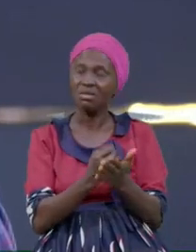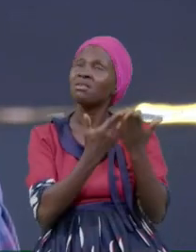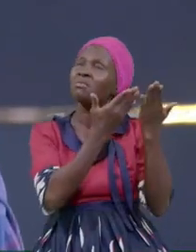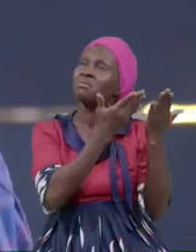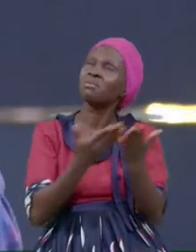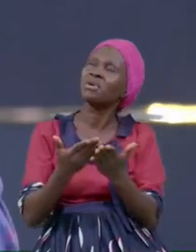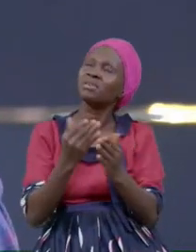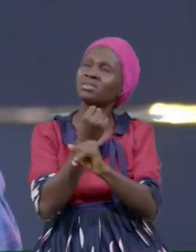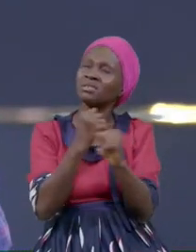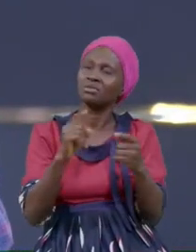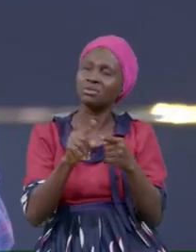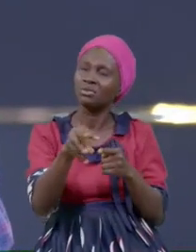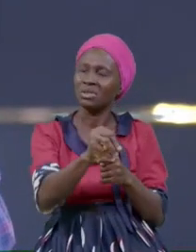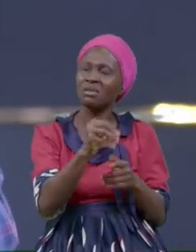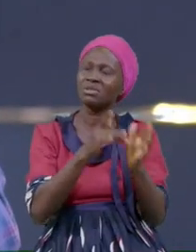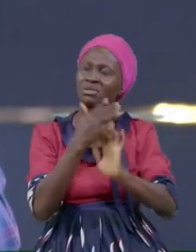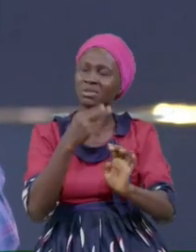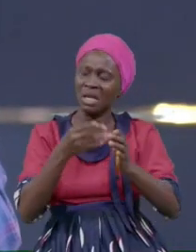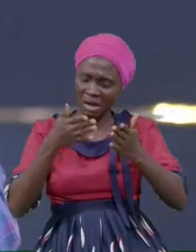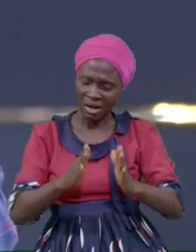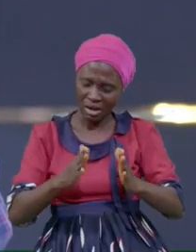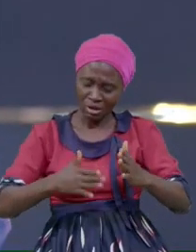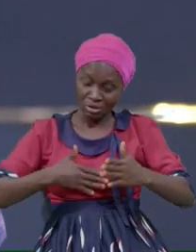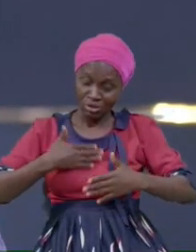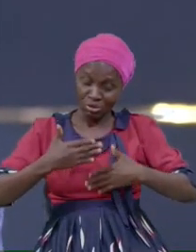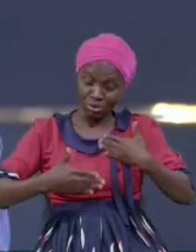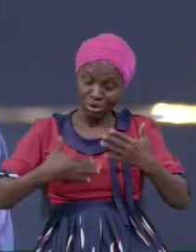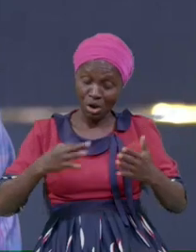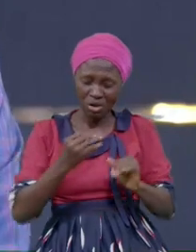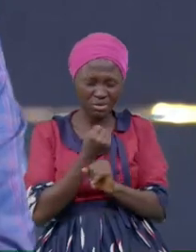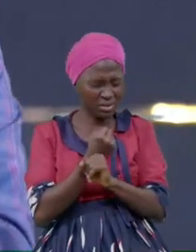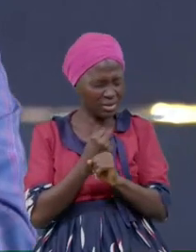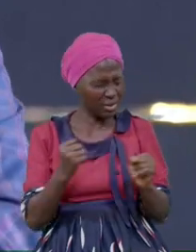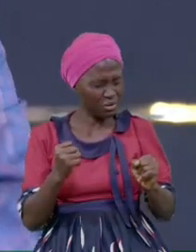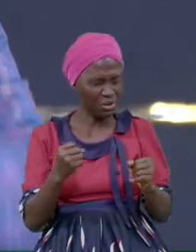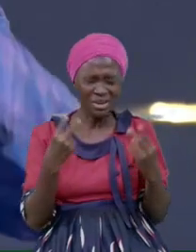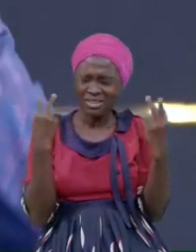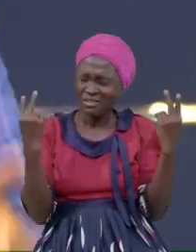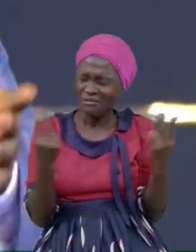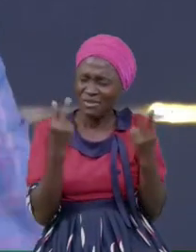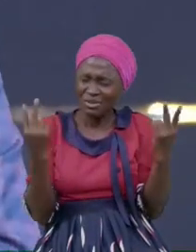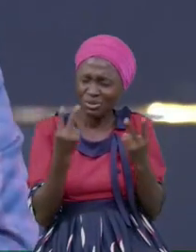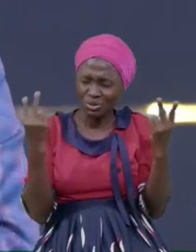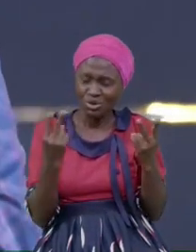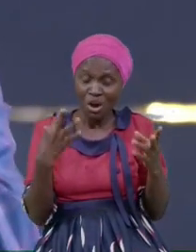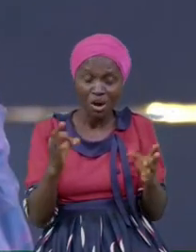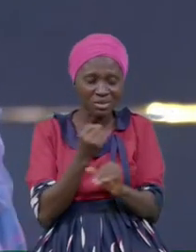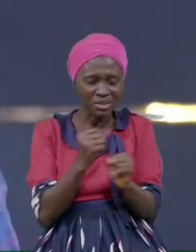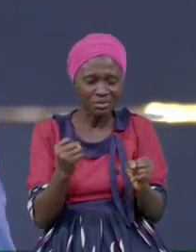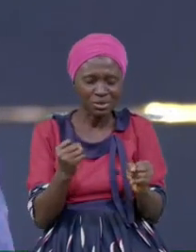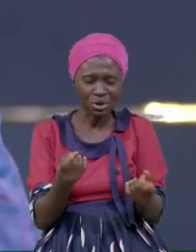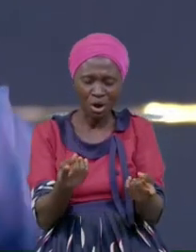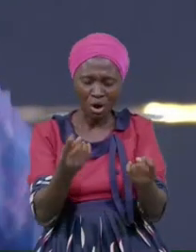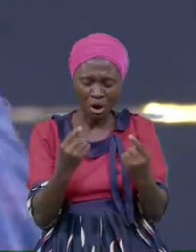Apporte le salut dans leur vie, que la joie du salut, la victoire du salut soit